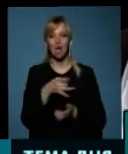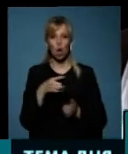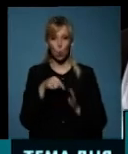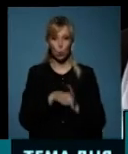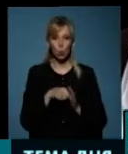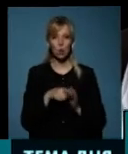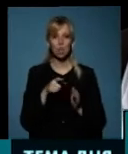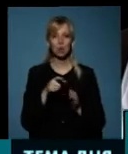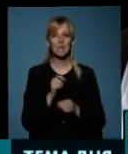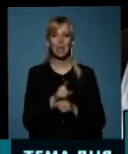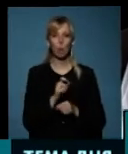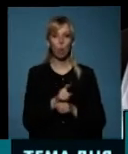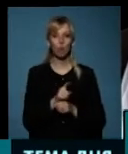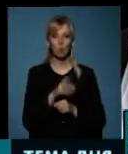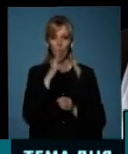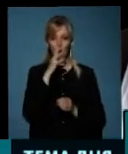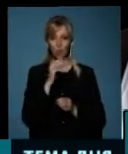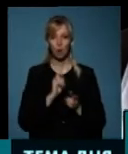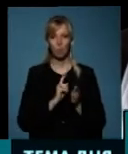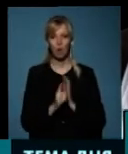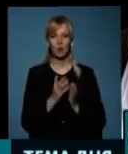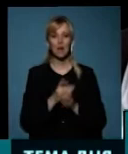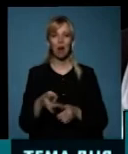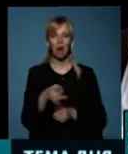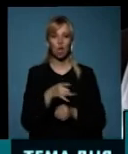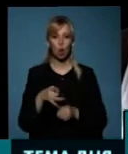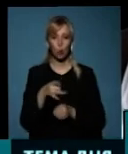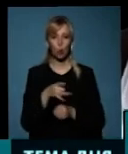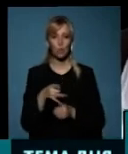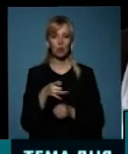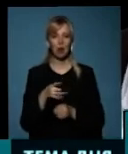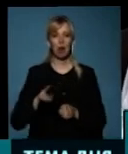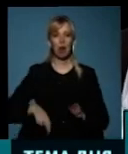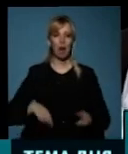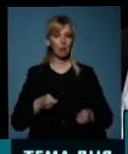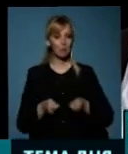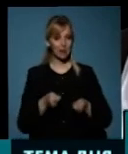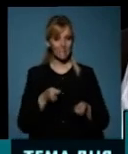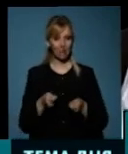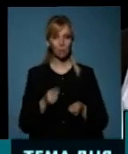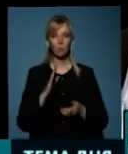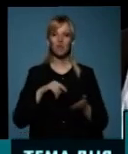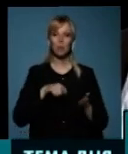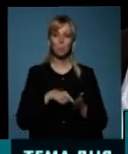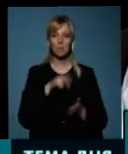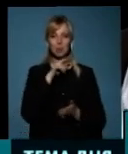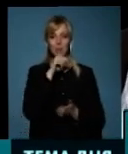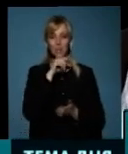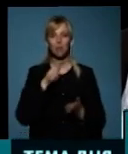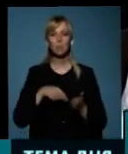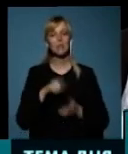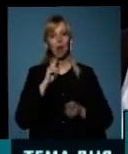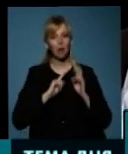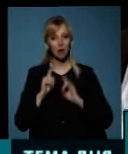да? Замовником маршрутних перевезень є районні адміністрації. В місті Чернівцях – міська